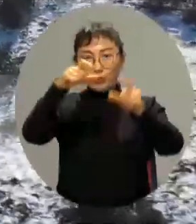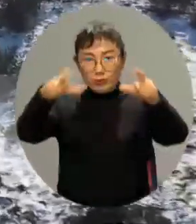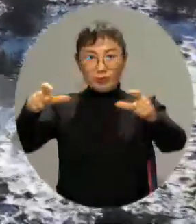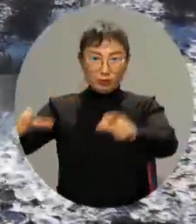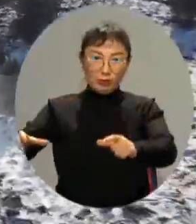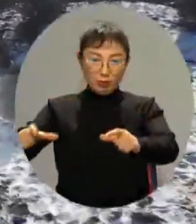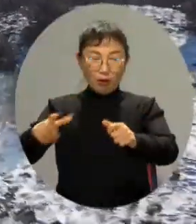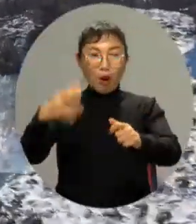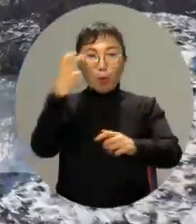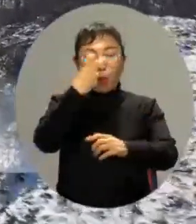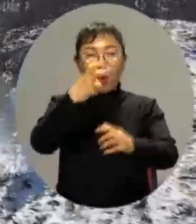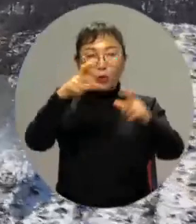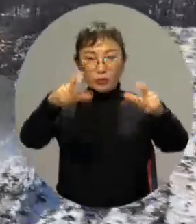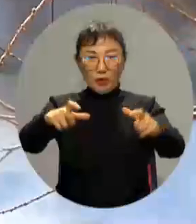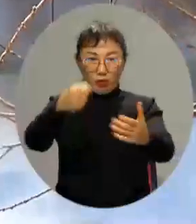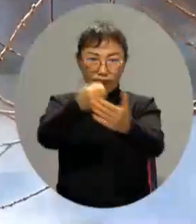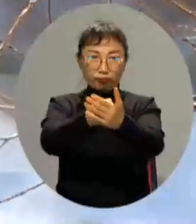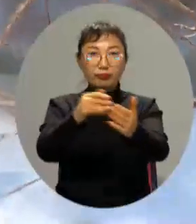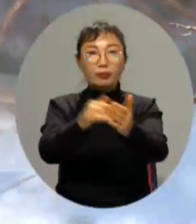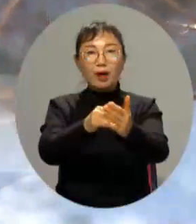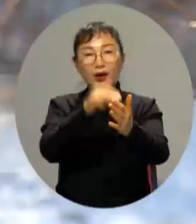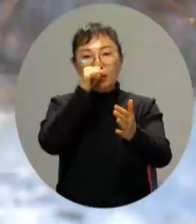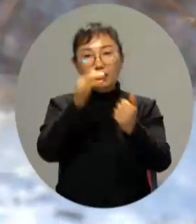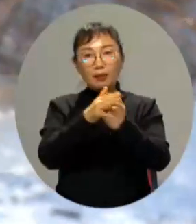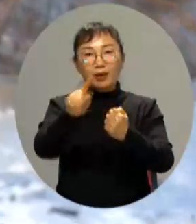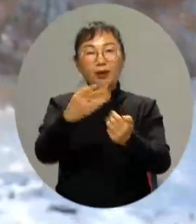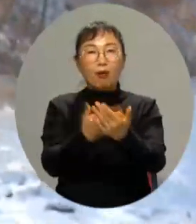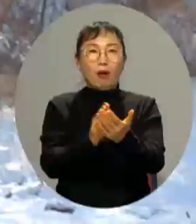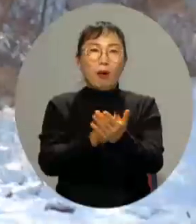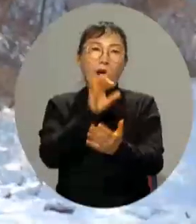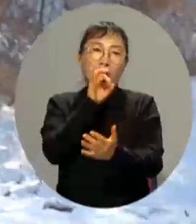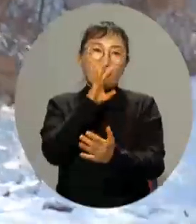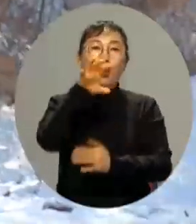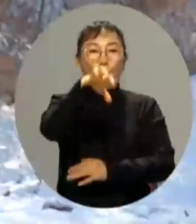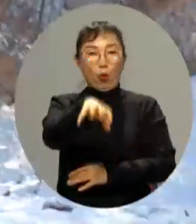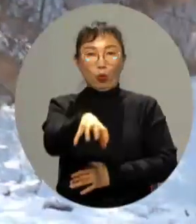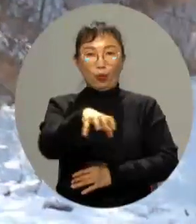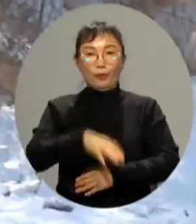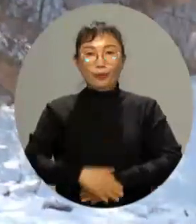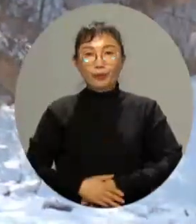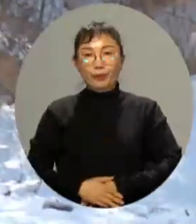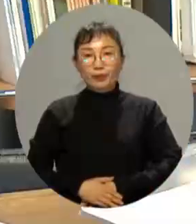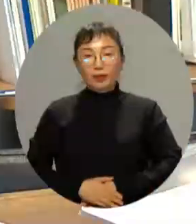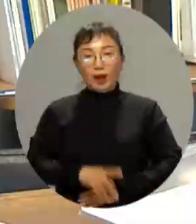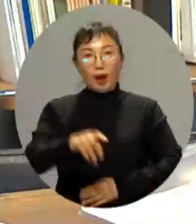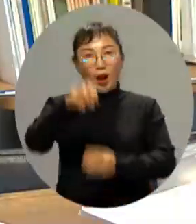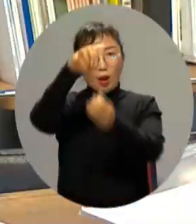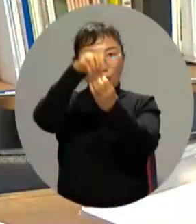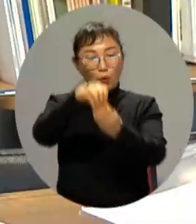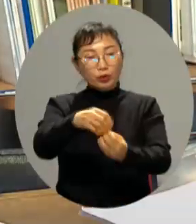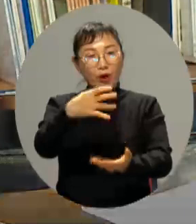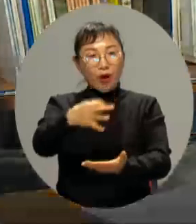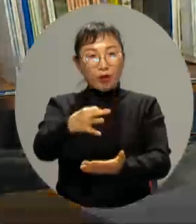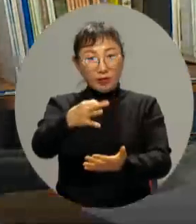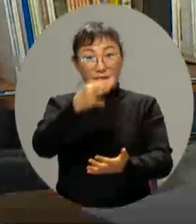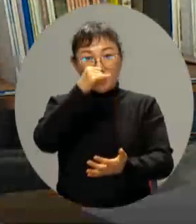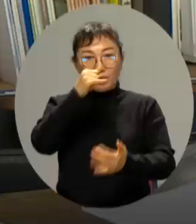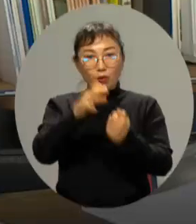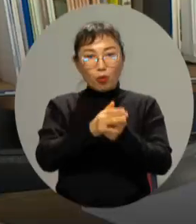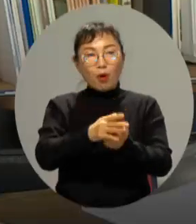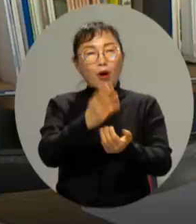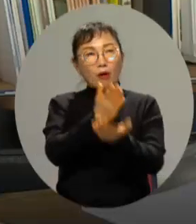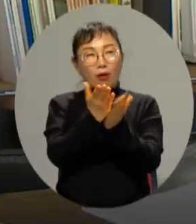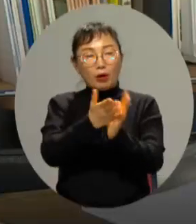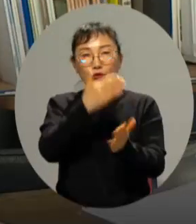인정받아 보호구역으로 지정된 곳으로 사실상 개발을 할 수 없는 곳입니다. 보전 가치가 큰 생물 자원들이